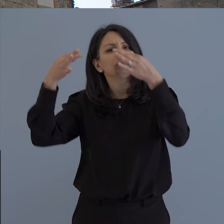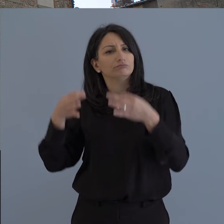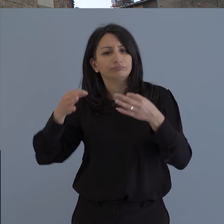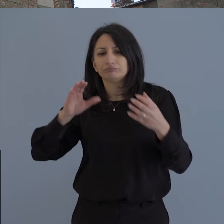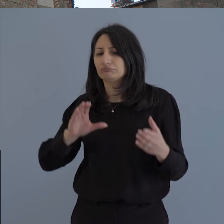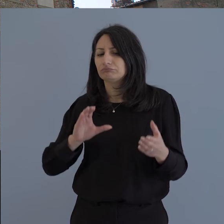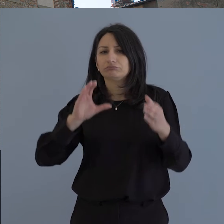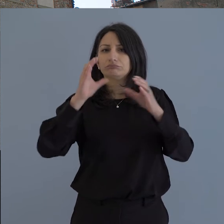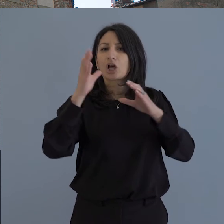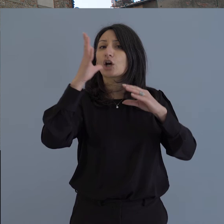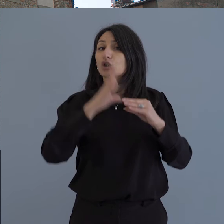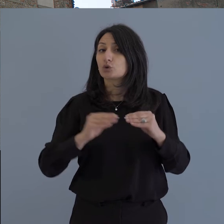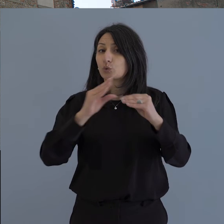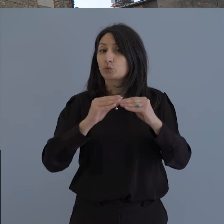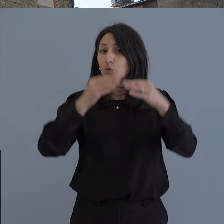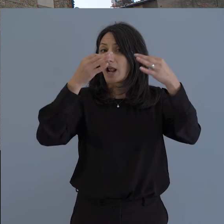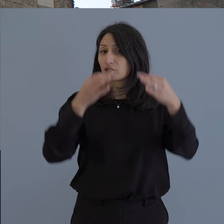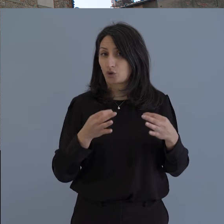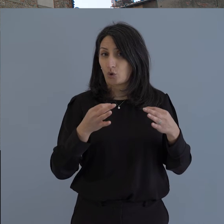ha deciso di provvedere alla sua